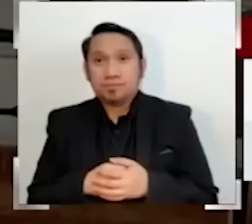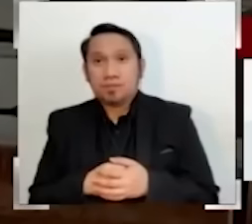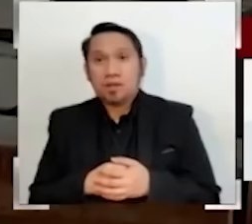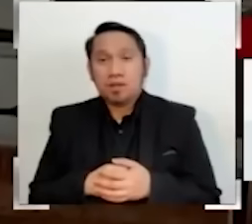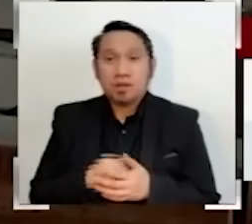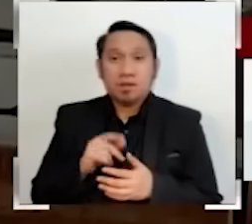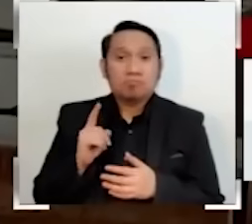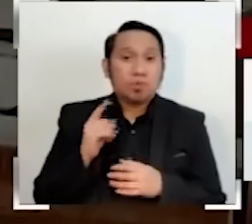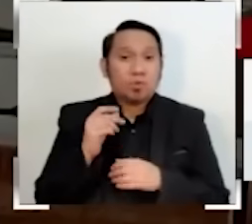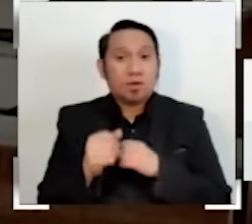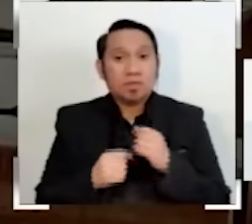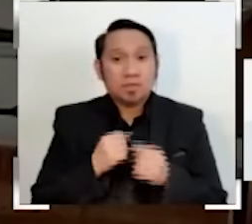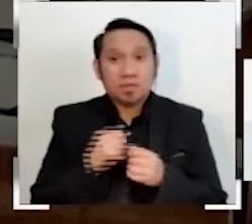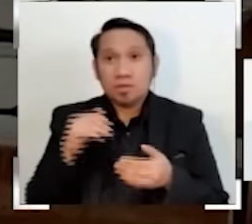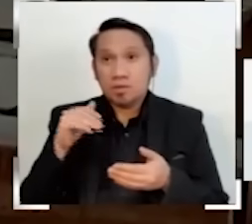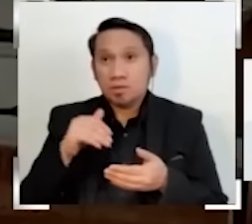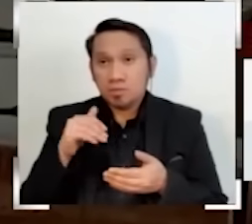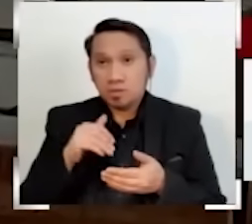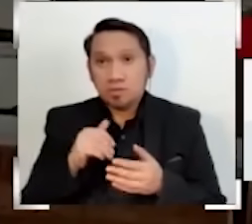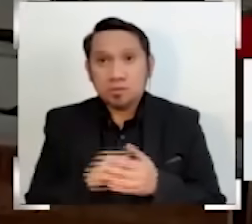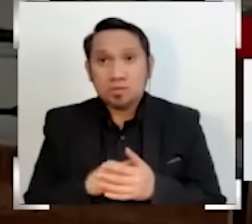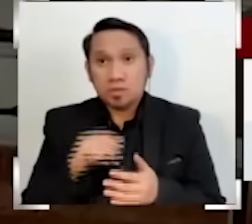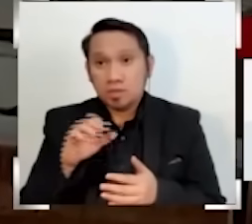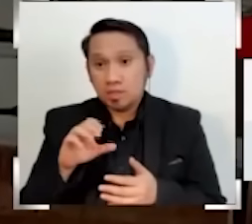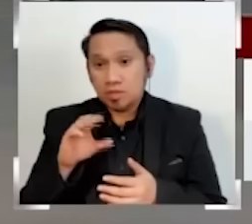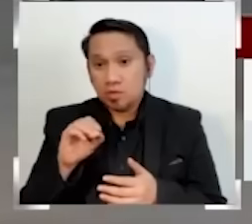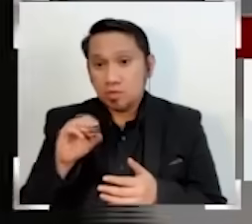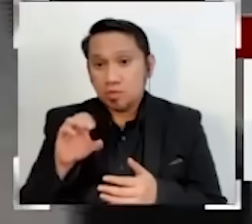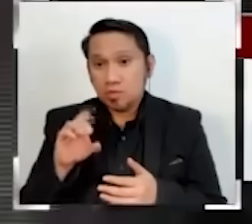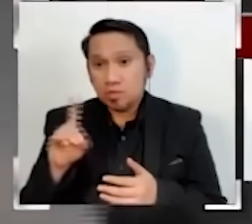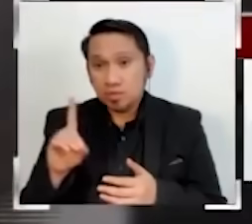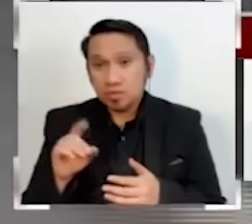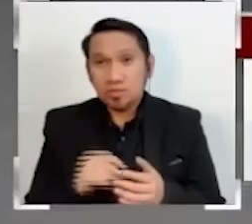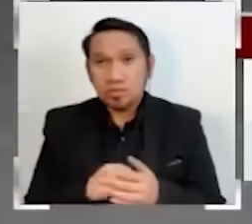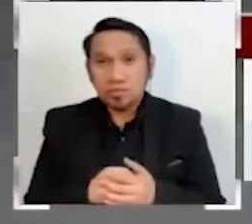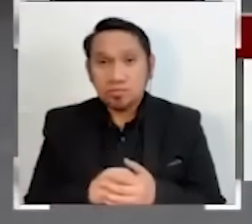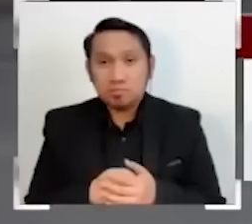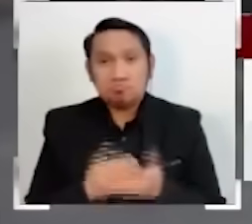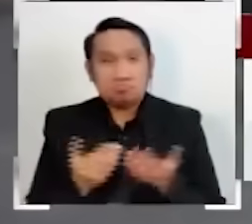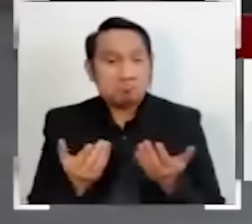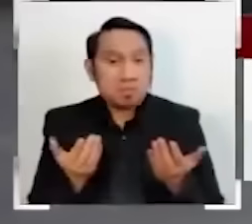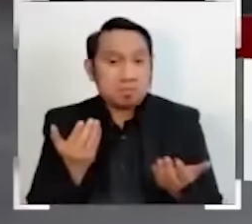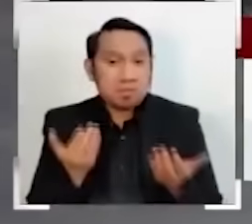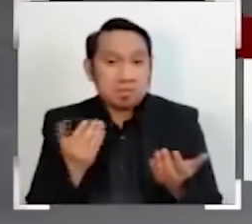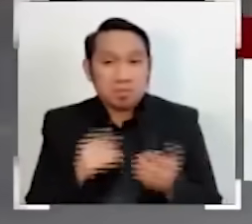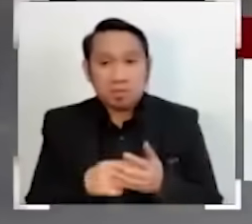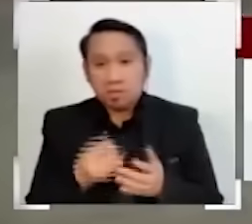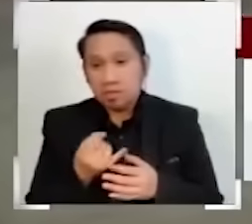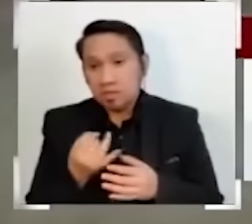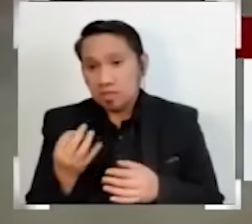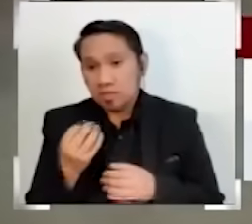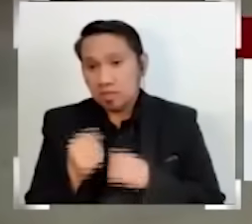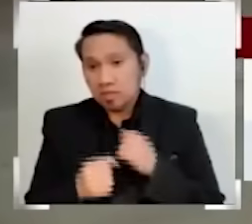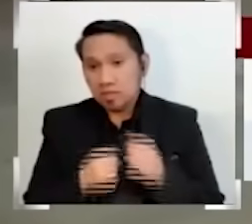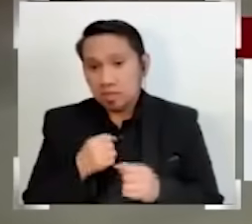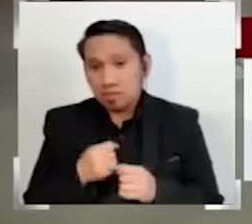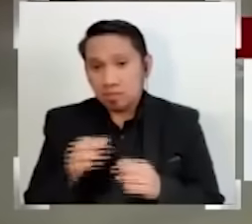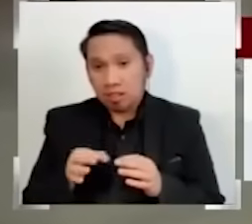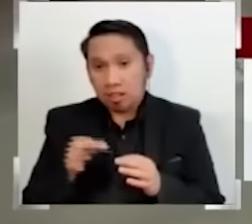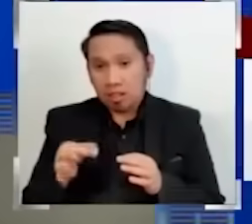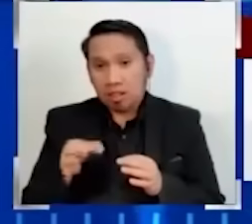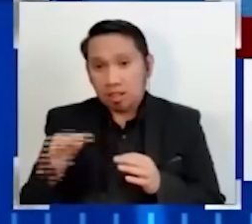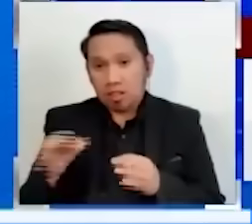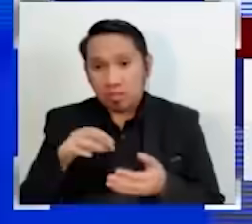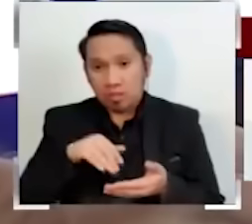taon ng pag-aaral ang katumbas ng kada 20 puntos. Lumalabas na ilang taong delayed ang pagkatuto ng mga estudyanteng